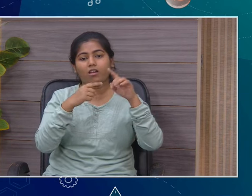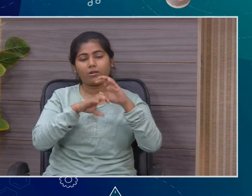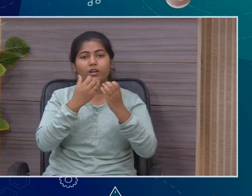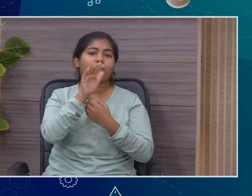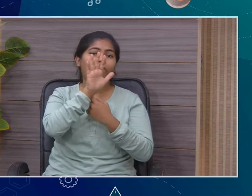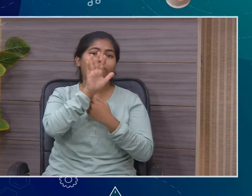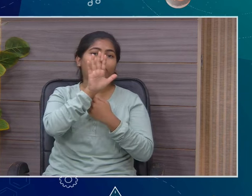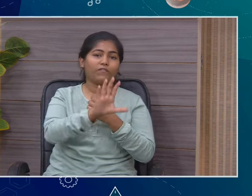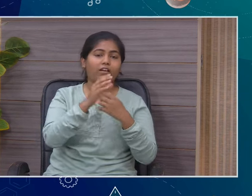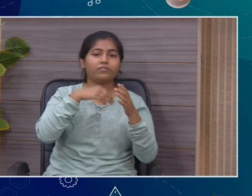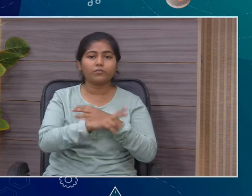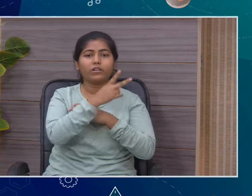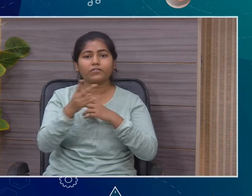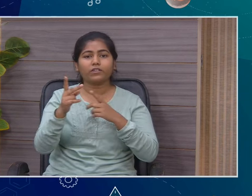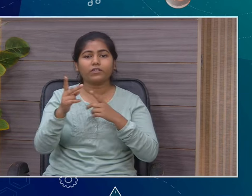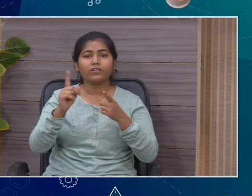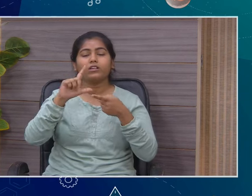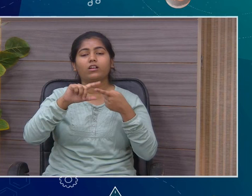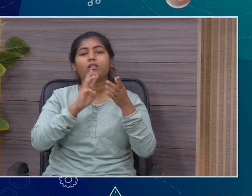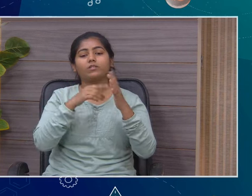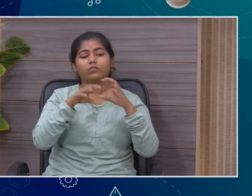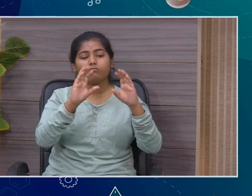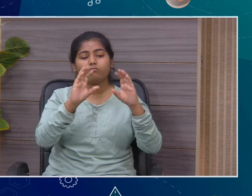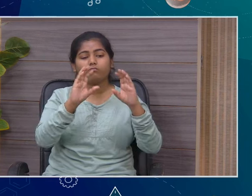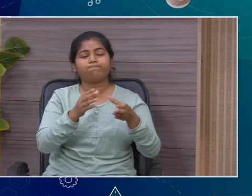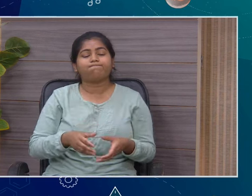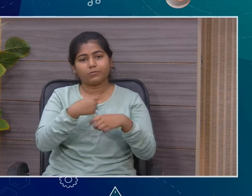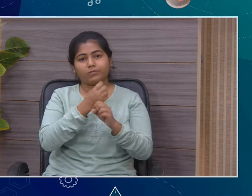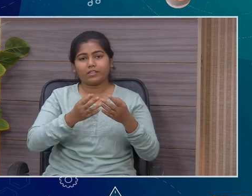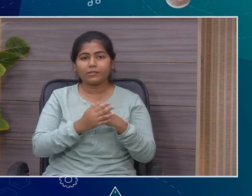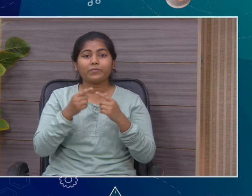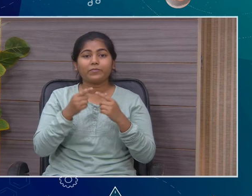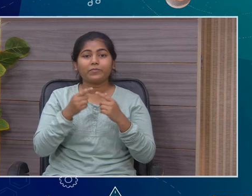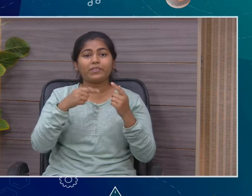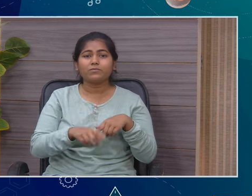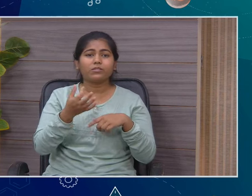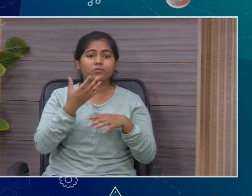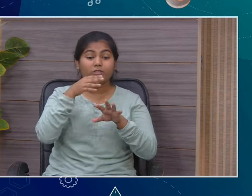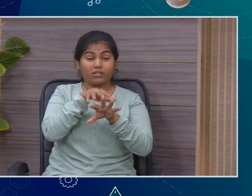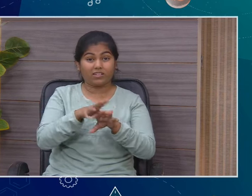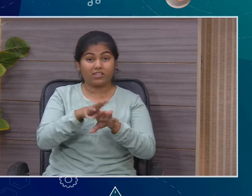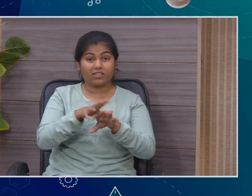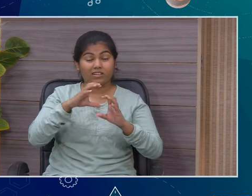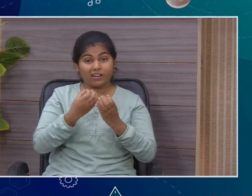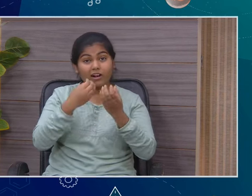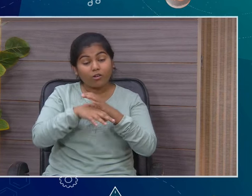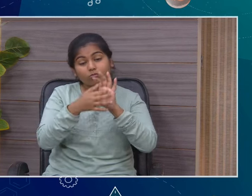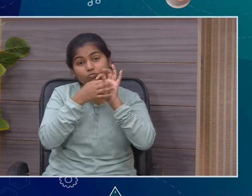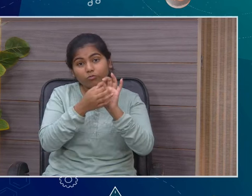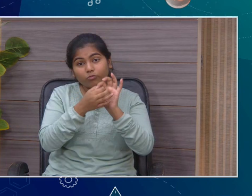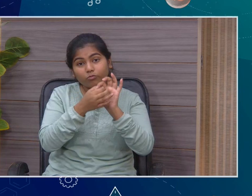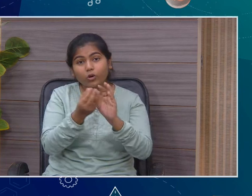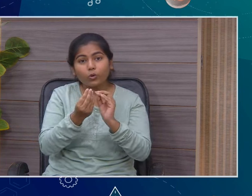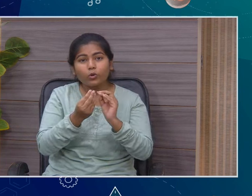5 पीरियोडिक क्लासिफिकेशन, जैसा कि सर ने बताया। और खास ये इसलिए होने वाला है कि हम इस चैप्टर को एक समावेशी कक्षा के अनुसार